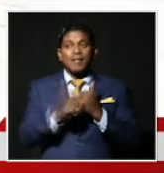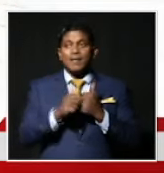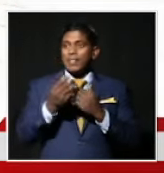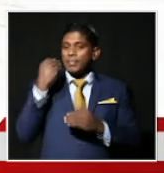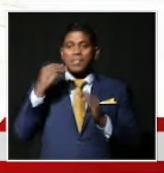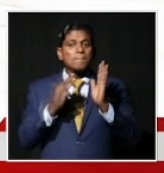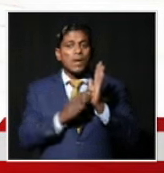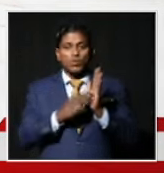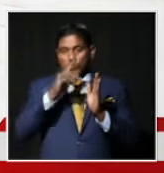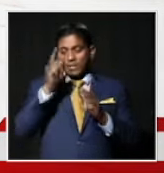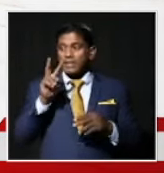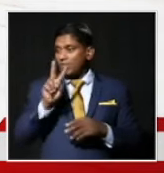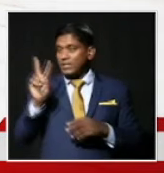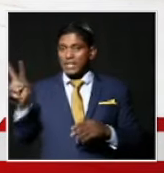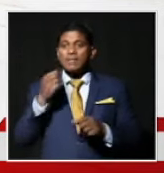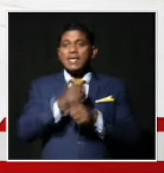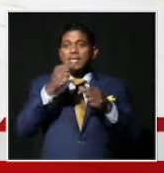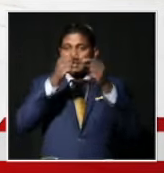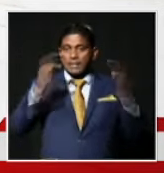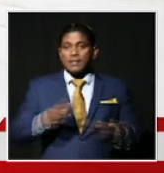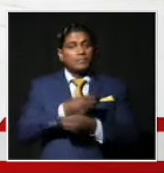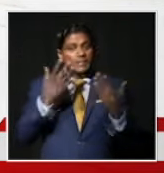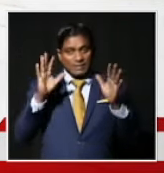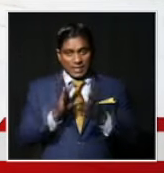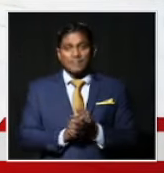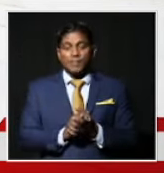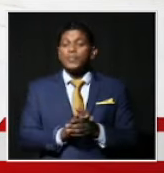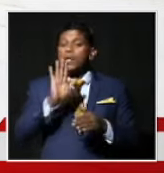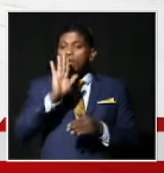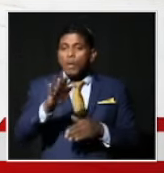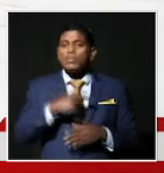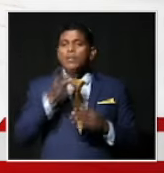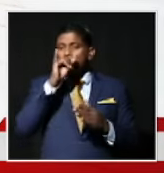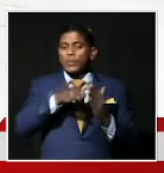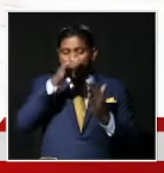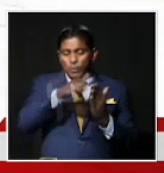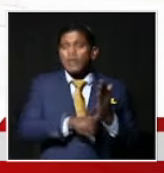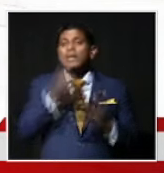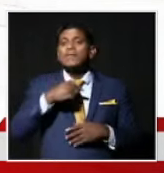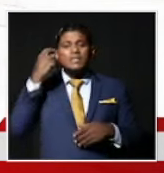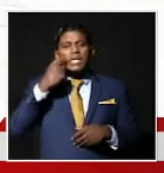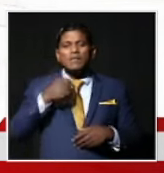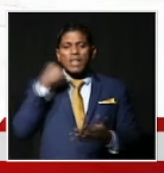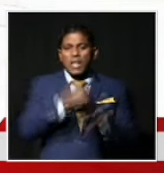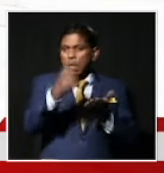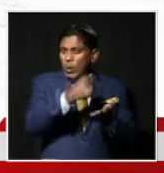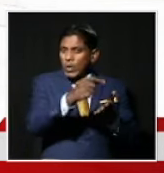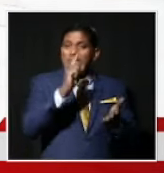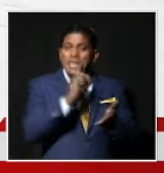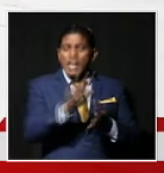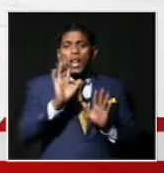මාසයේ 22 වනදා එය ගැසට් මගින් ප්‍රකාශයට පත් කළා. නමුත් එම කැටුම් පත මගින් ත්‍රස්තවාදය මර්ධනය කරන බවෙන්